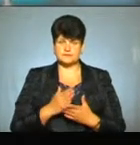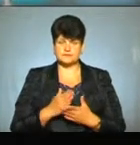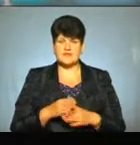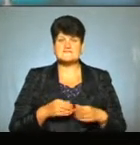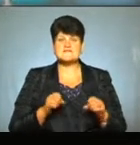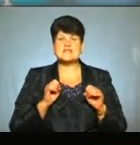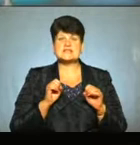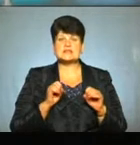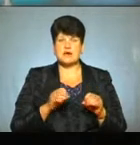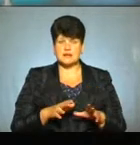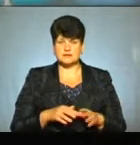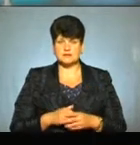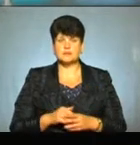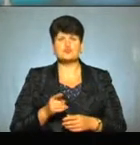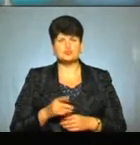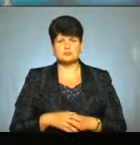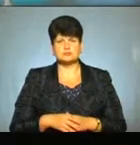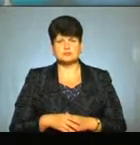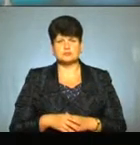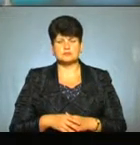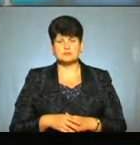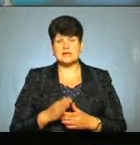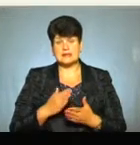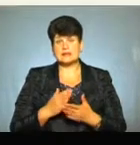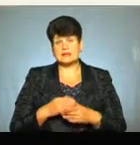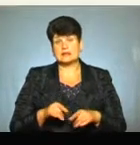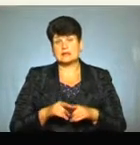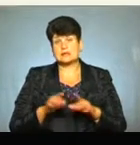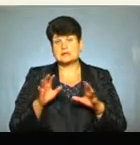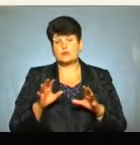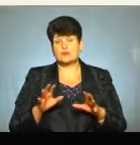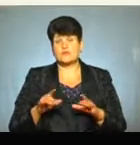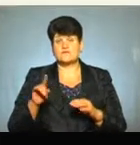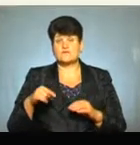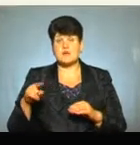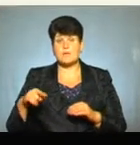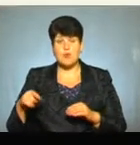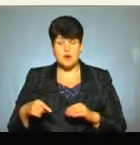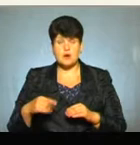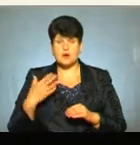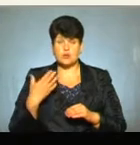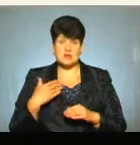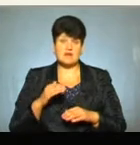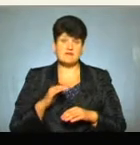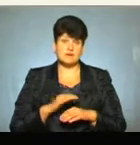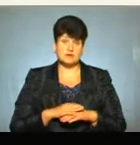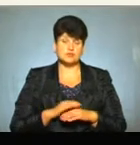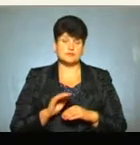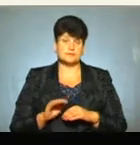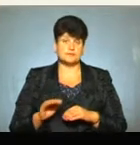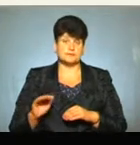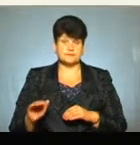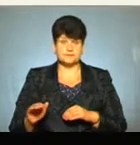Ага. Віддати, скажімо так. А чому? Ну, є такі певні законодавчі вимоги, коли фактично